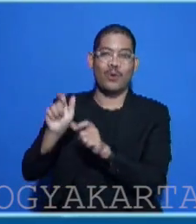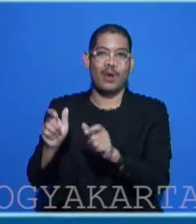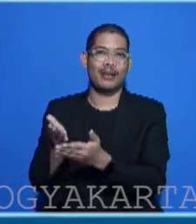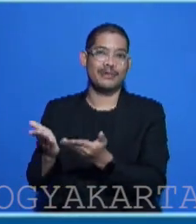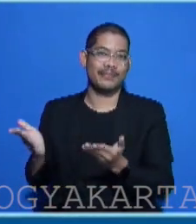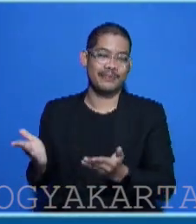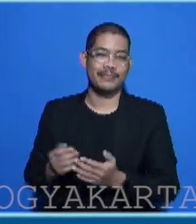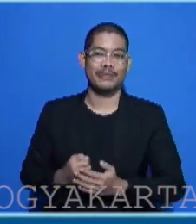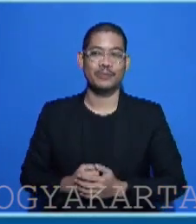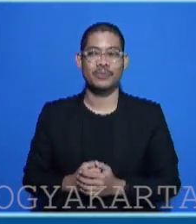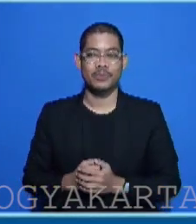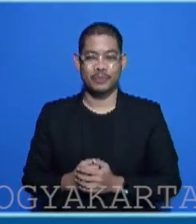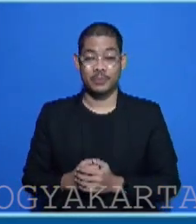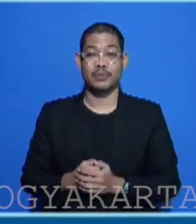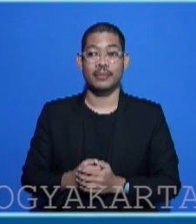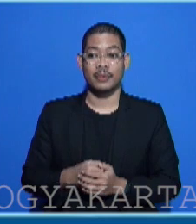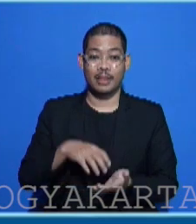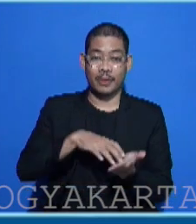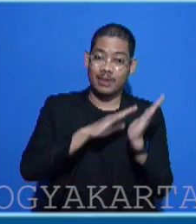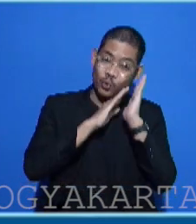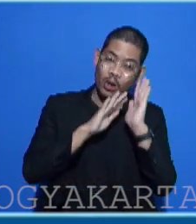Lan diorama Engkang